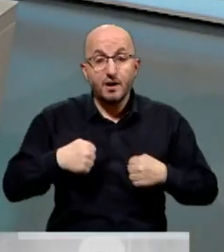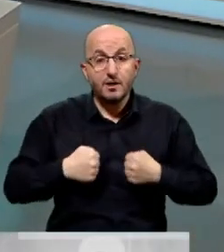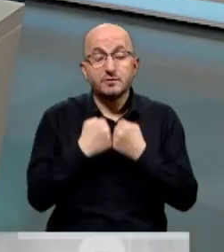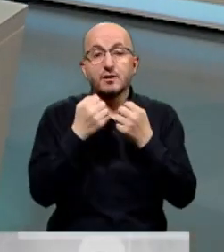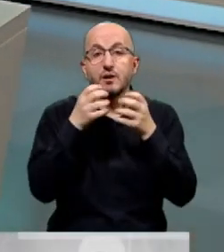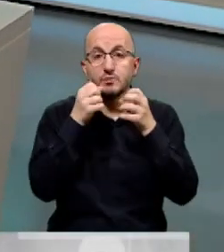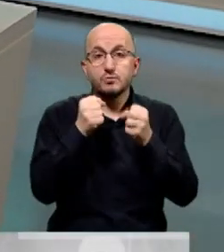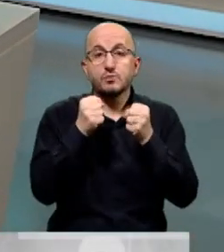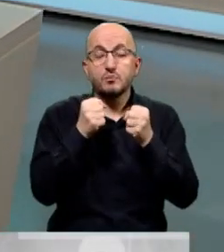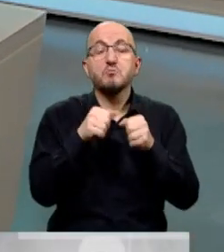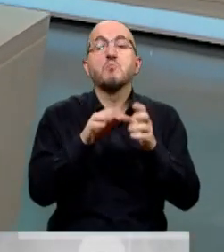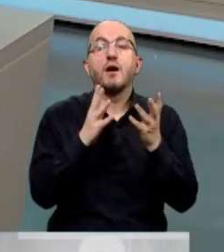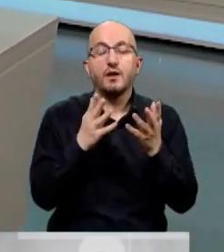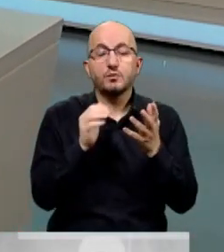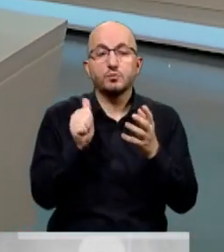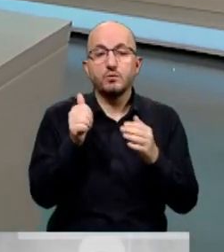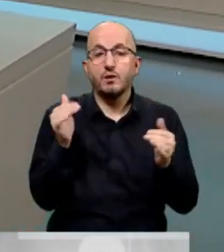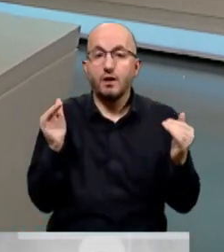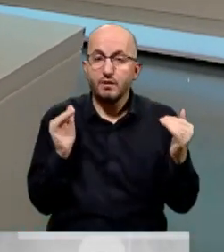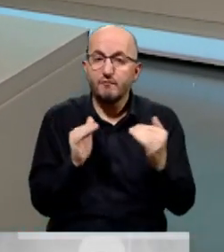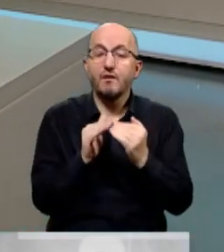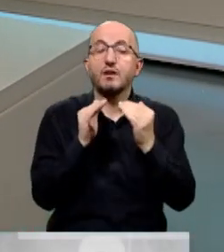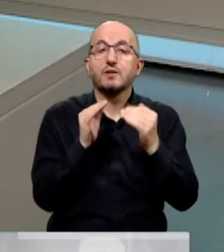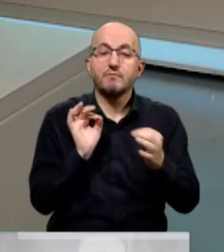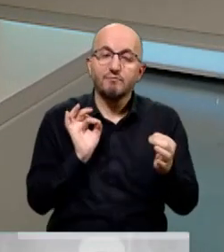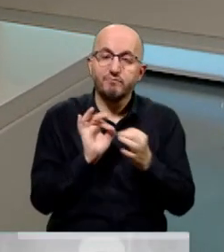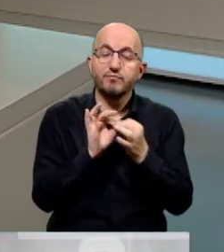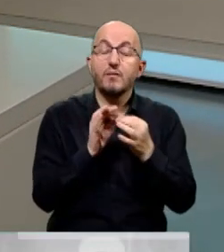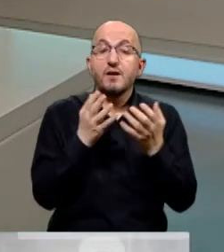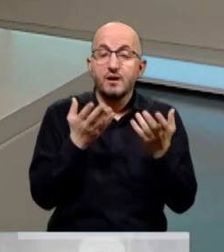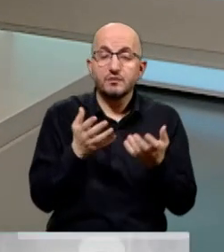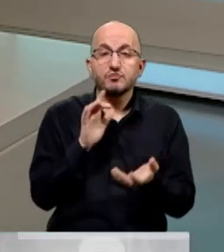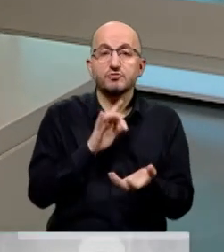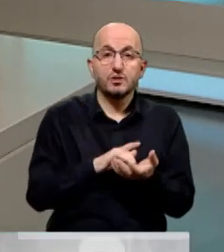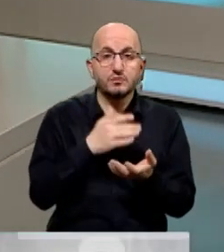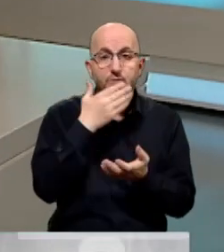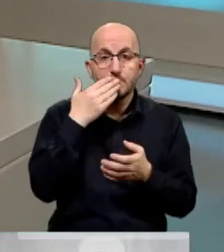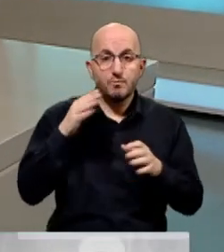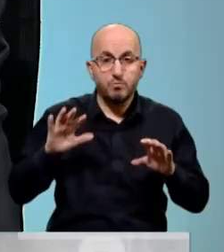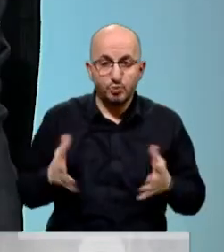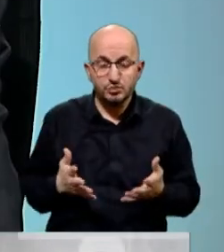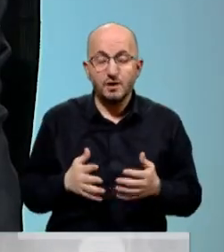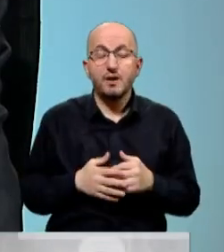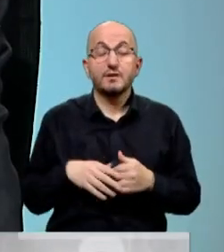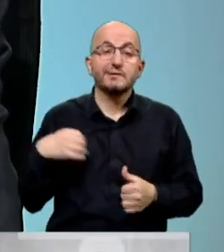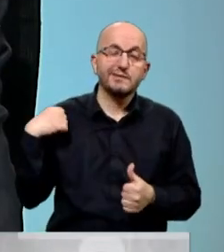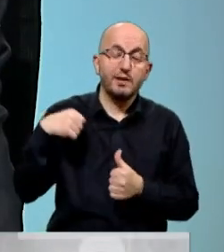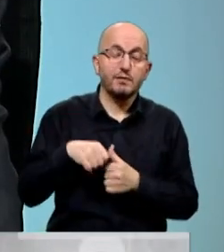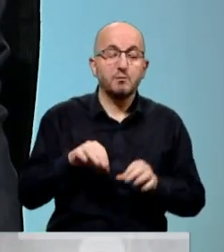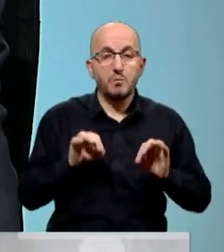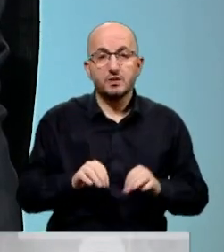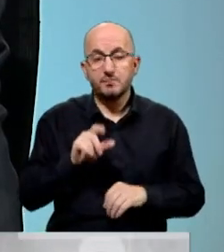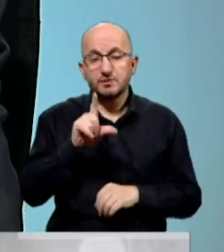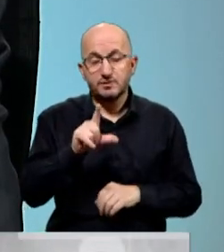Ramazan'da farz oruç tutulacak bu günlere tesadüf ettirmesi bu kefaretini ihlal eder. Çok dikkat etmek